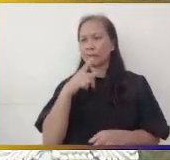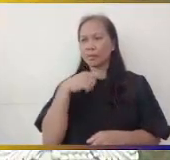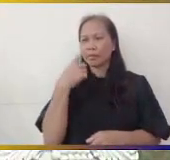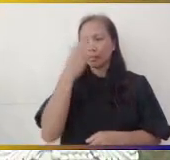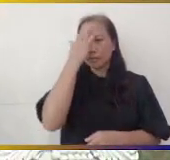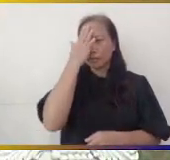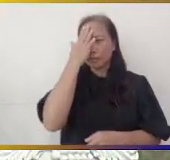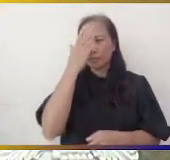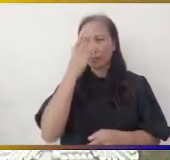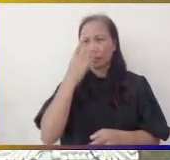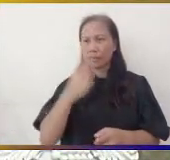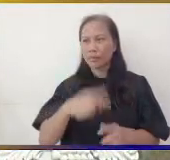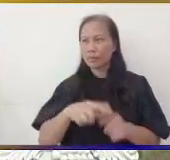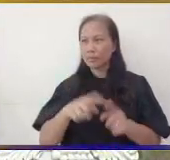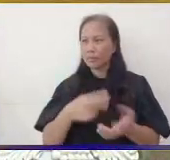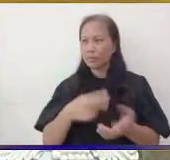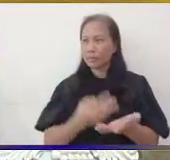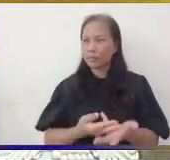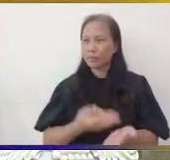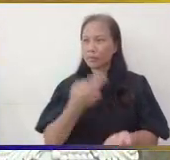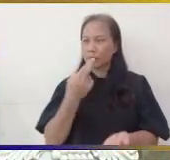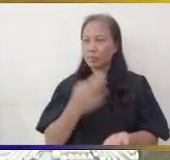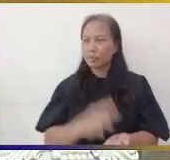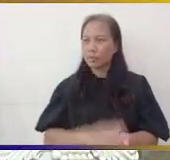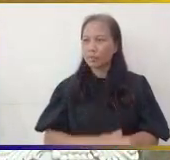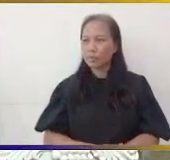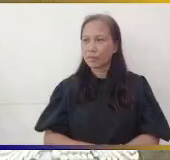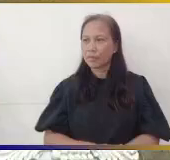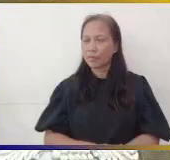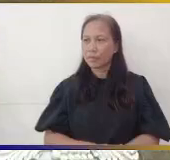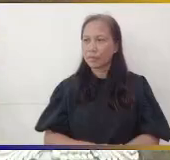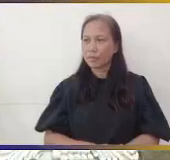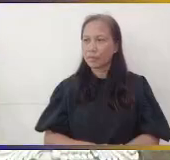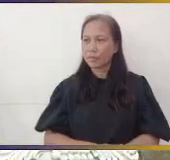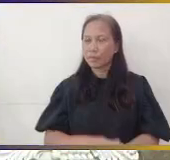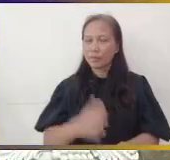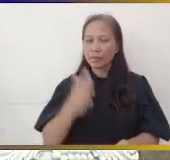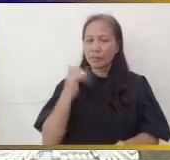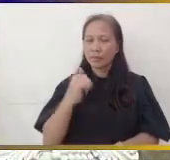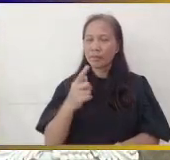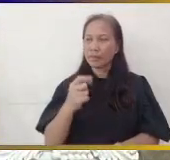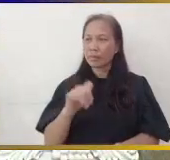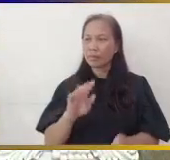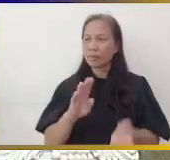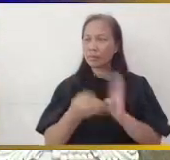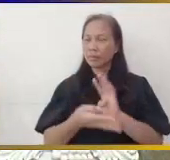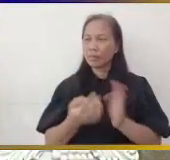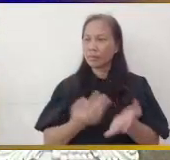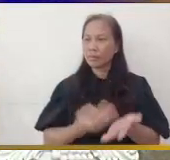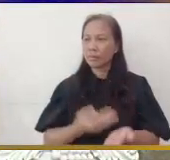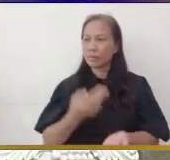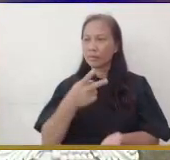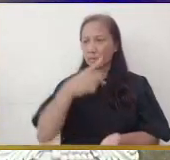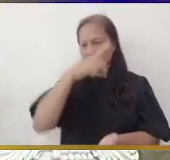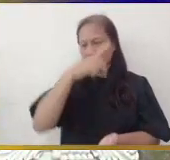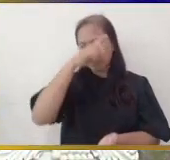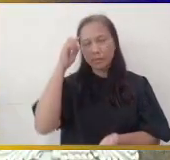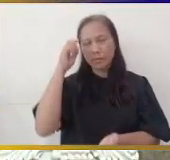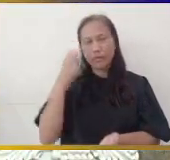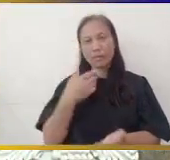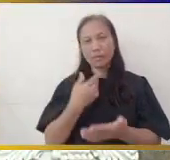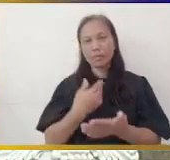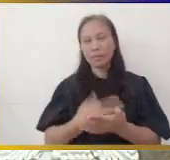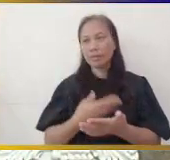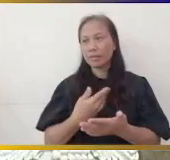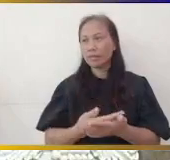na yumaman sa kadahilanan mga kapatid na nakadikit sila doon sa kapangyarihan ng kinikilalang simbahan by that time which is